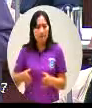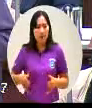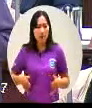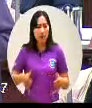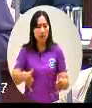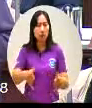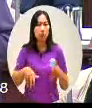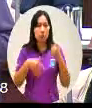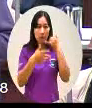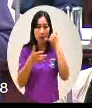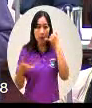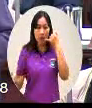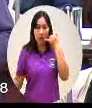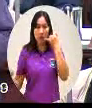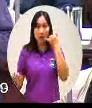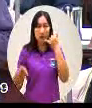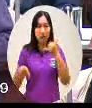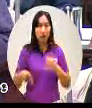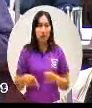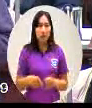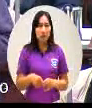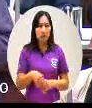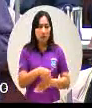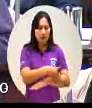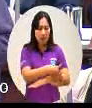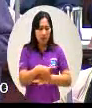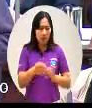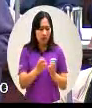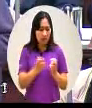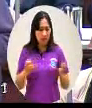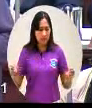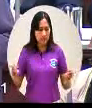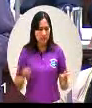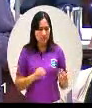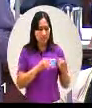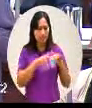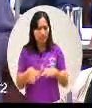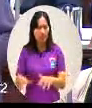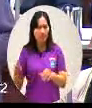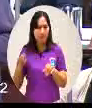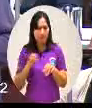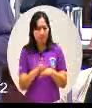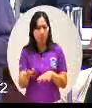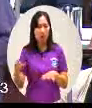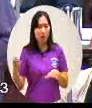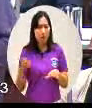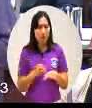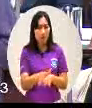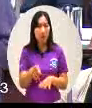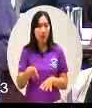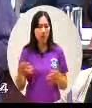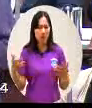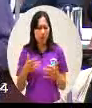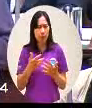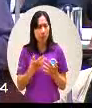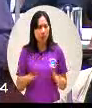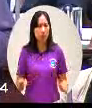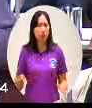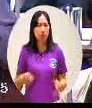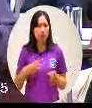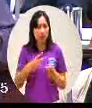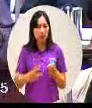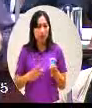海岸线冲刷，各方面真的问题很多啊。但是我觉得我们在2年之内，我们能够处理的问